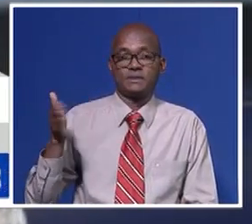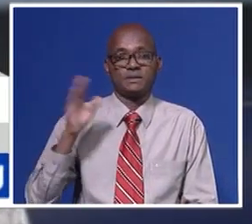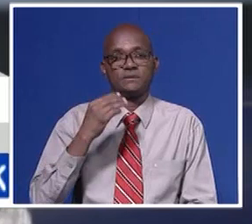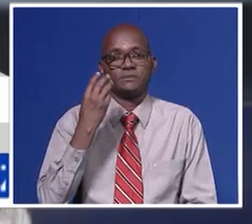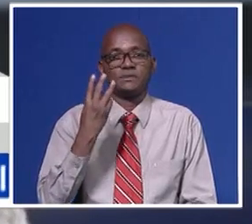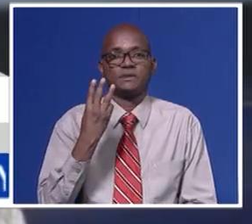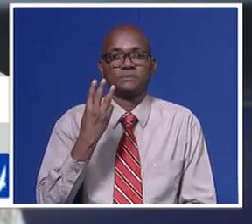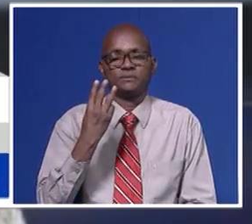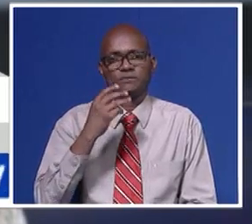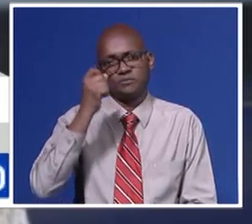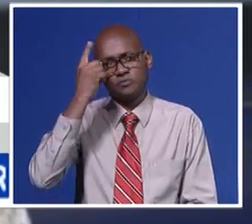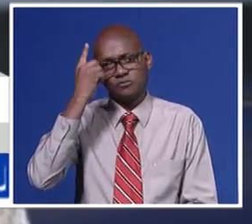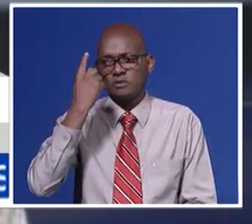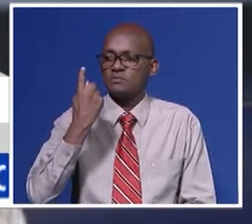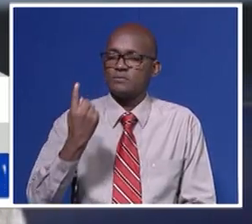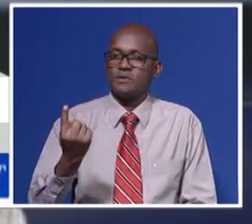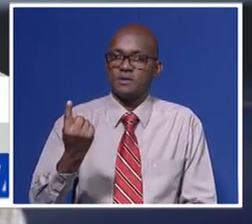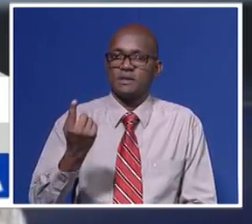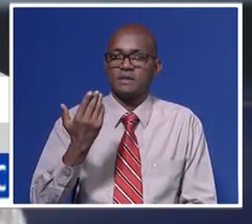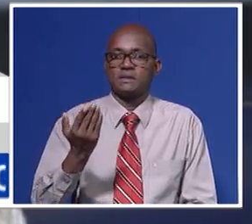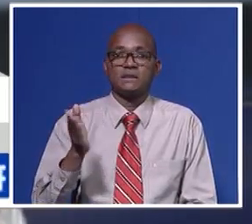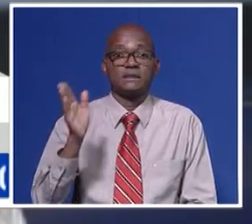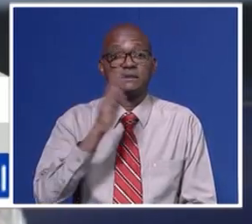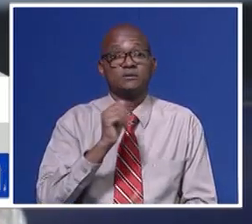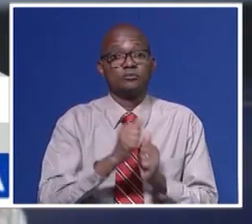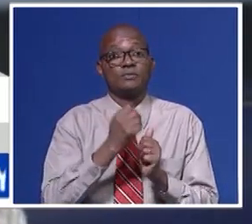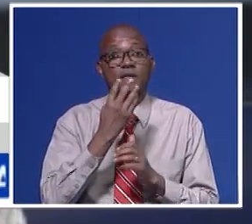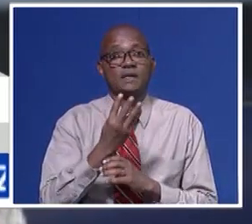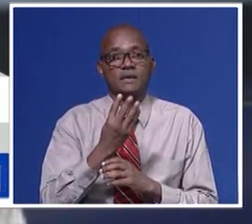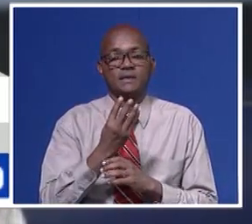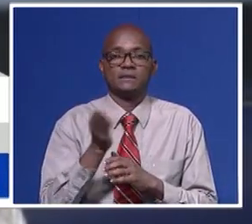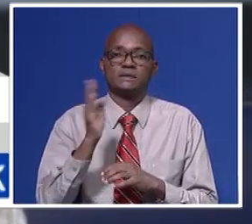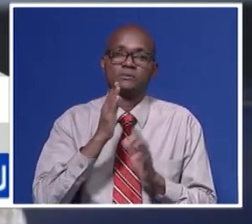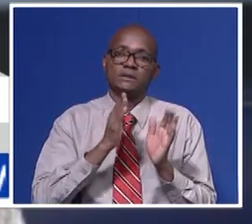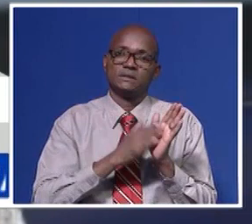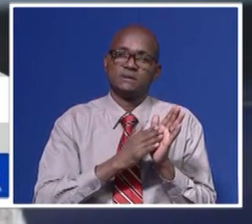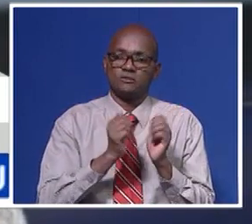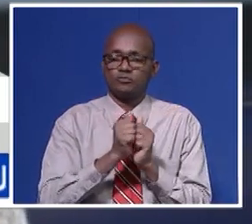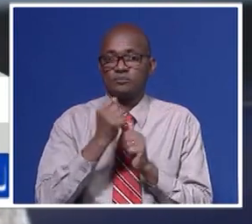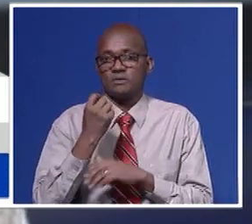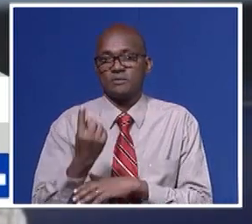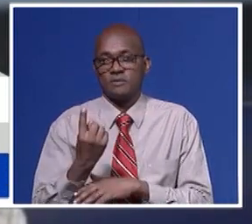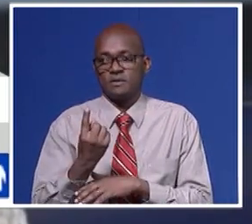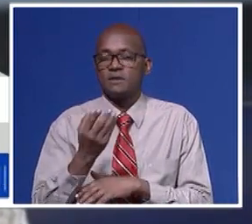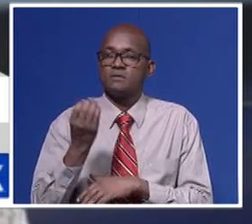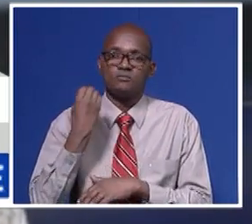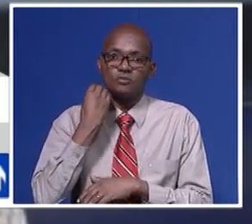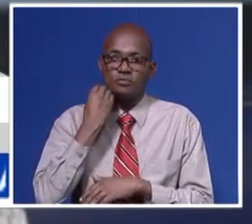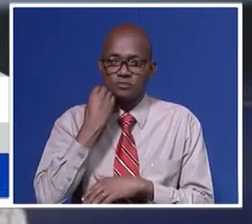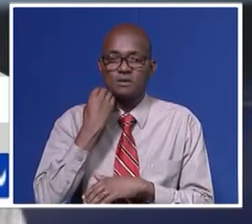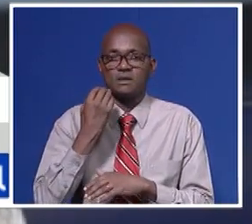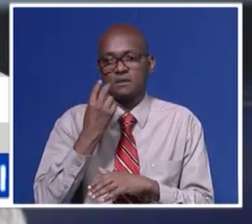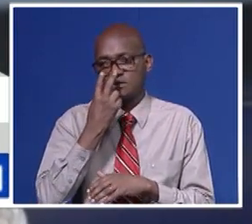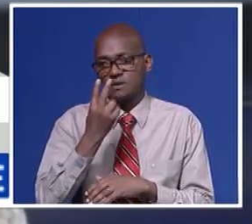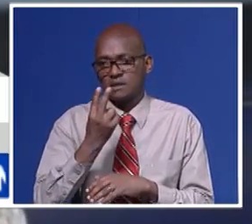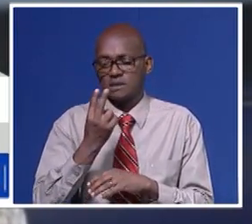3-4 tuweza kugundua mgonjwa. Sasa hivi siku 14 zinakaribia, siku ya 9 au ya 10-11 ndio mgonjwa anaweza